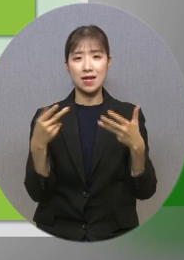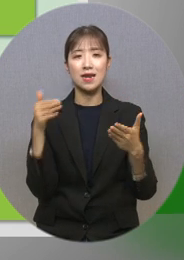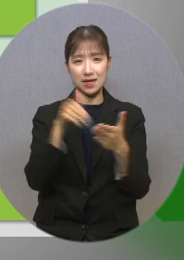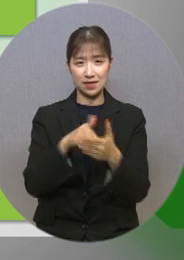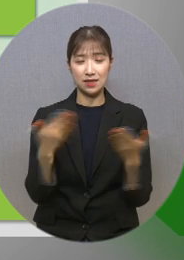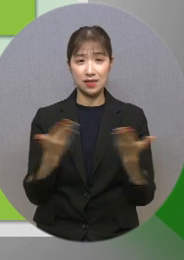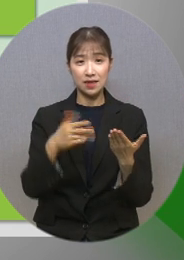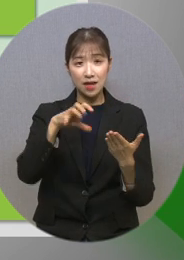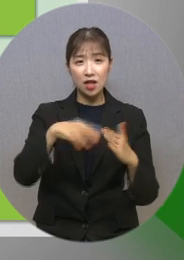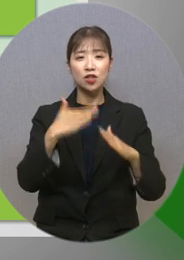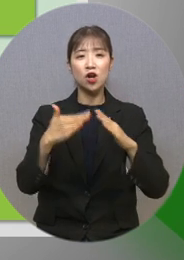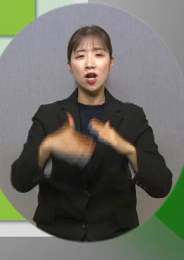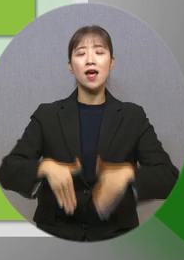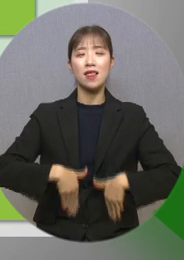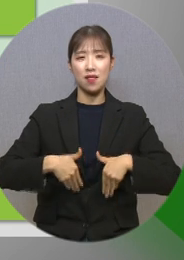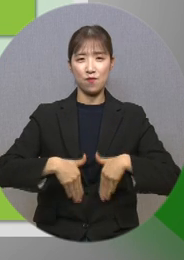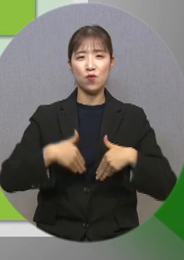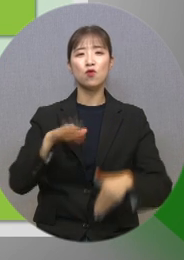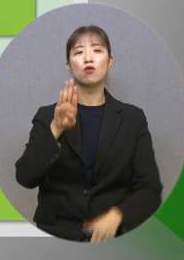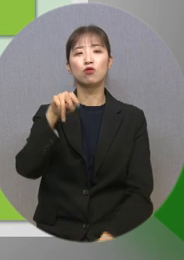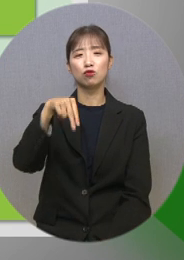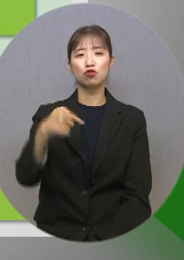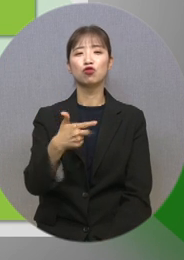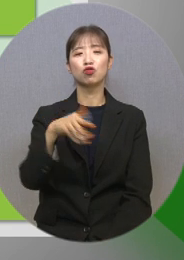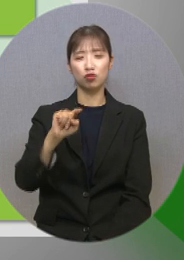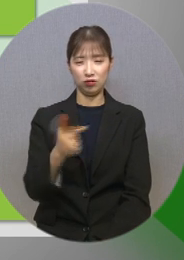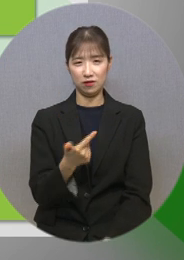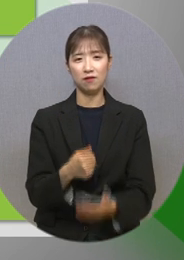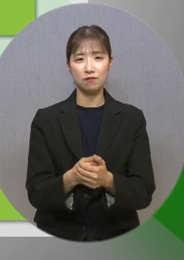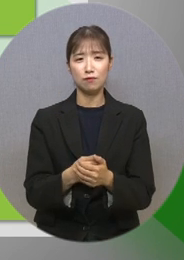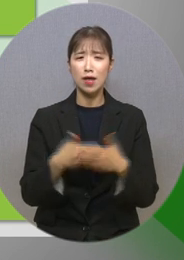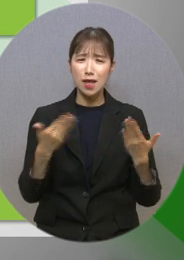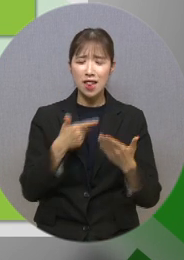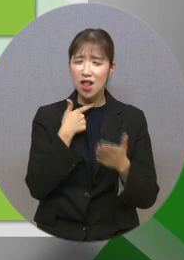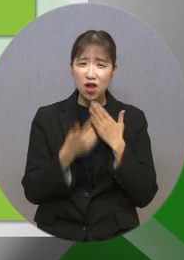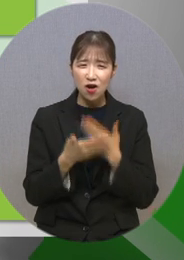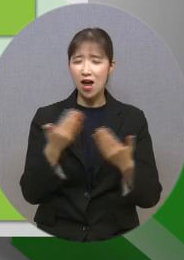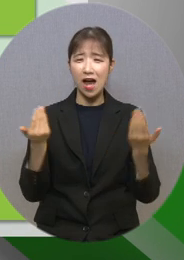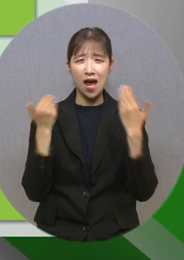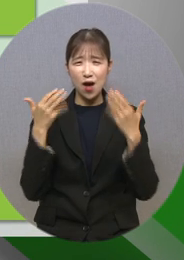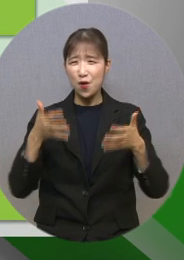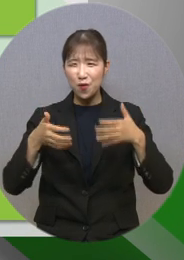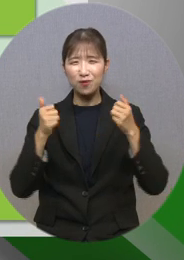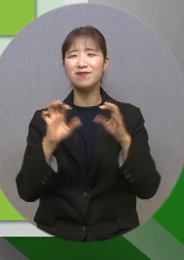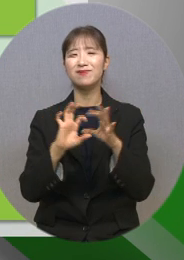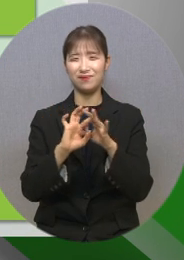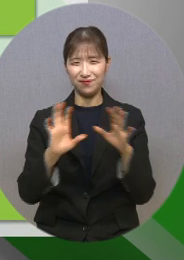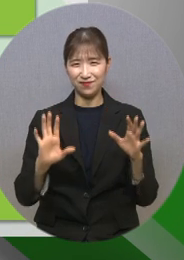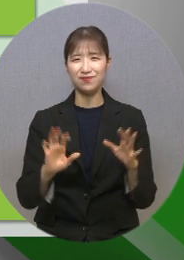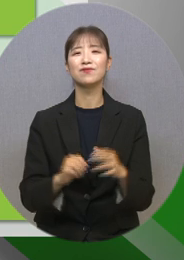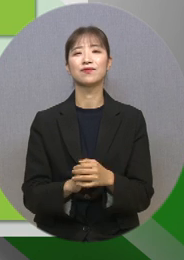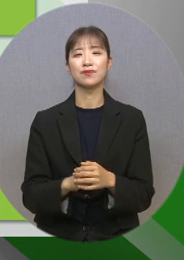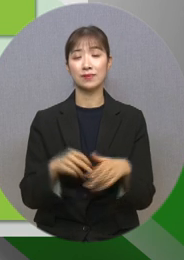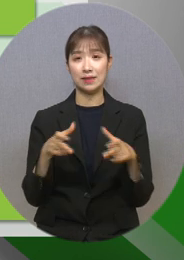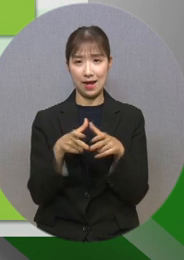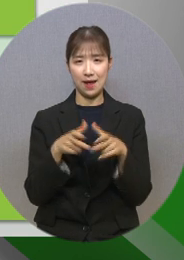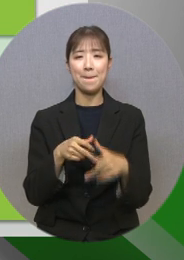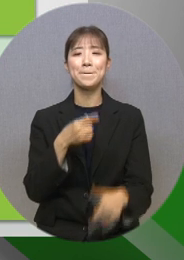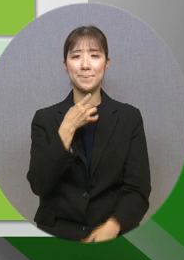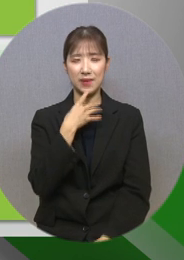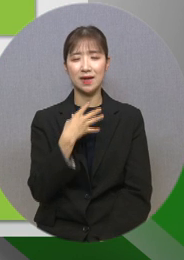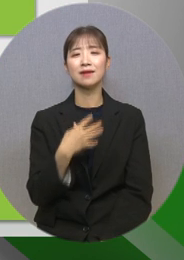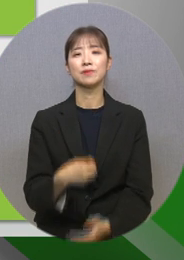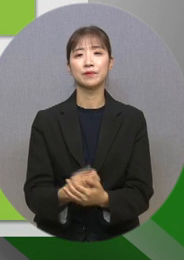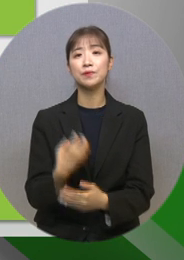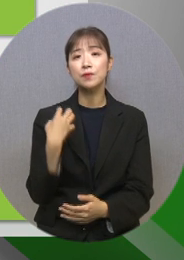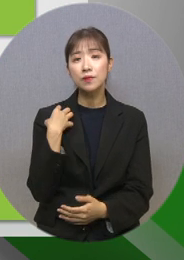근무지는 전라남도 순천시입니다. 경력과 학력은 무관하며 상용직을 채용합니다. 장애인만 채용하며